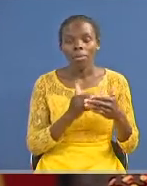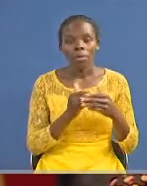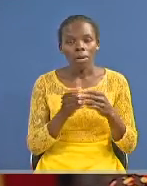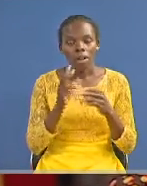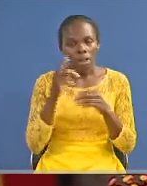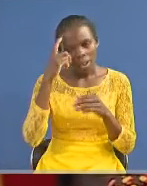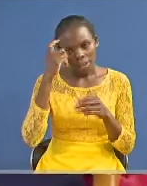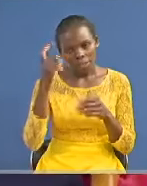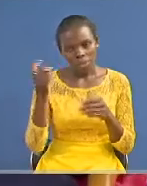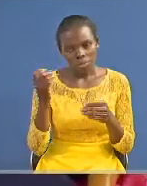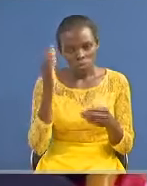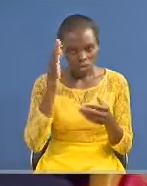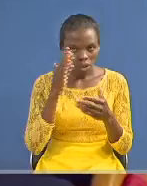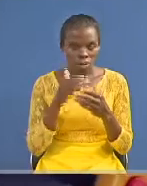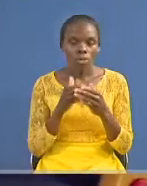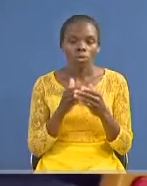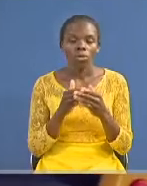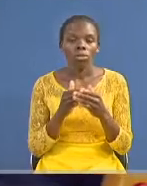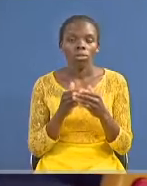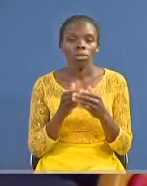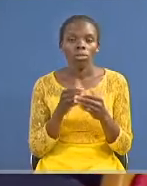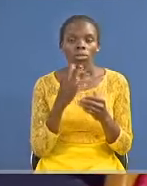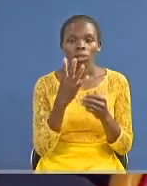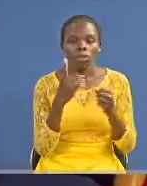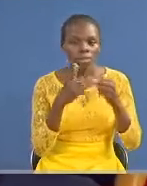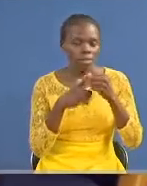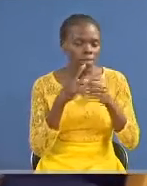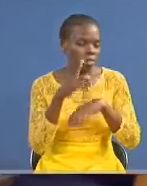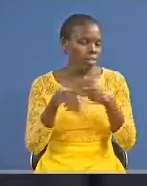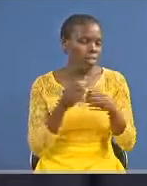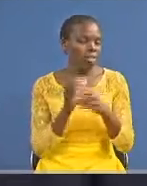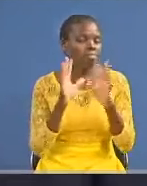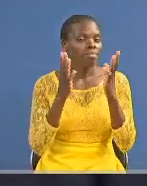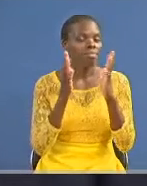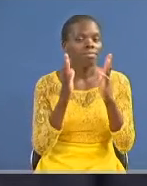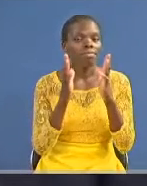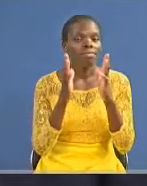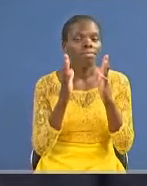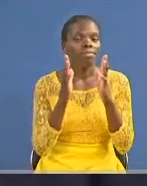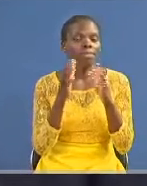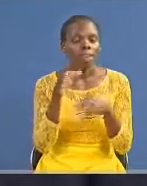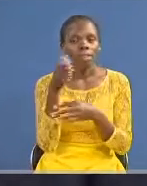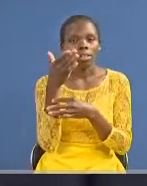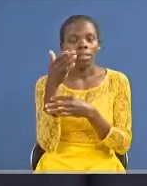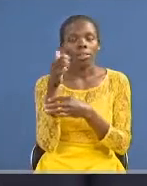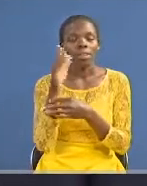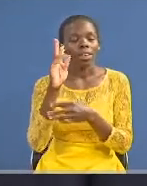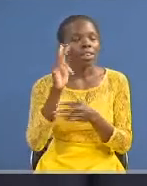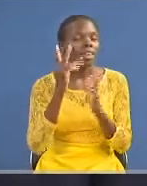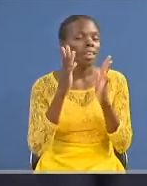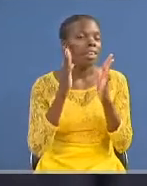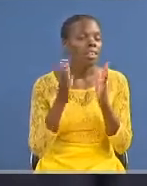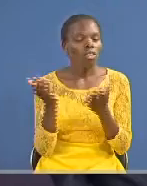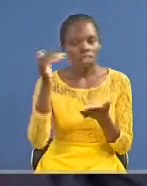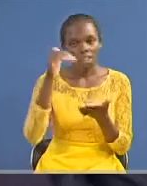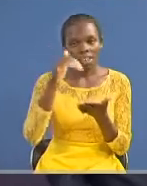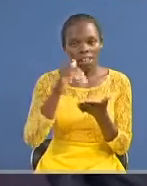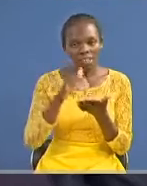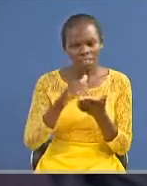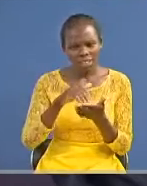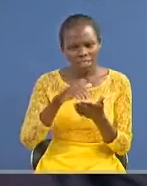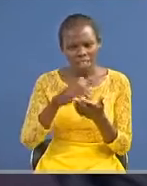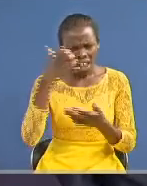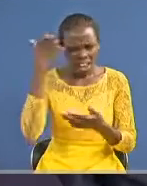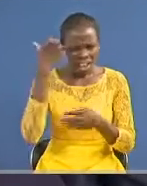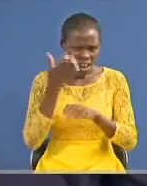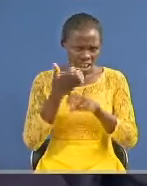and dreams to come true. Makala ya 56 kuadhimisha siku ya Jamhuri yanawadia wakati ambapo Wakenya wanalalamikia ongezeko la hali ngumu ya